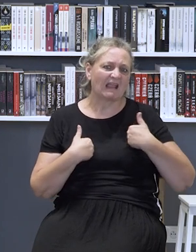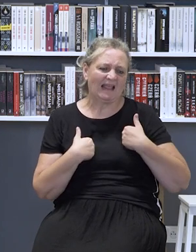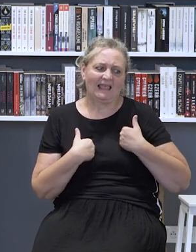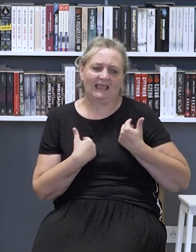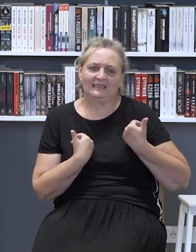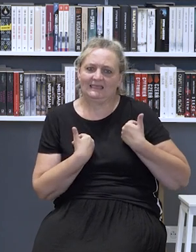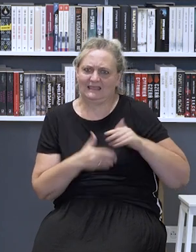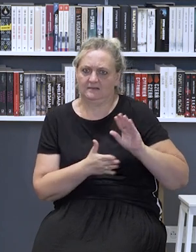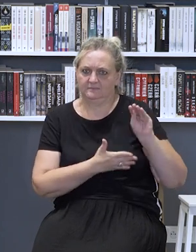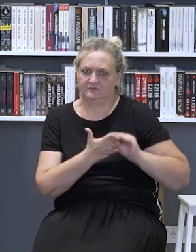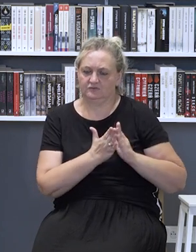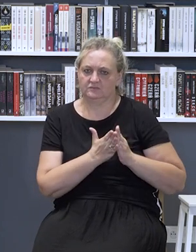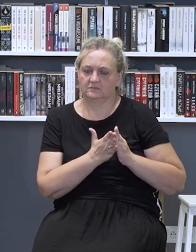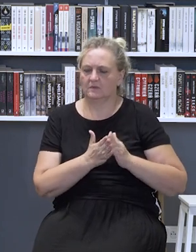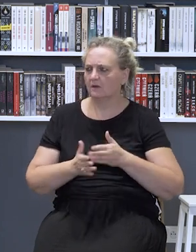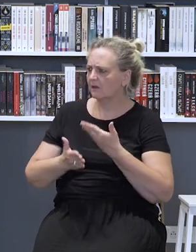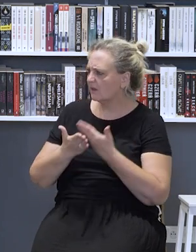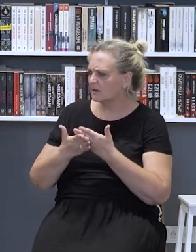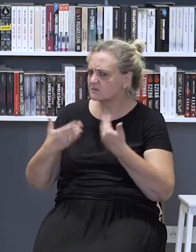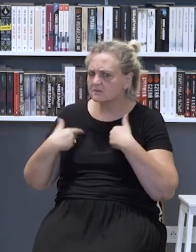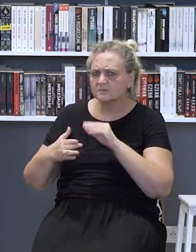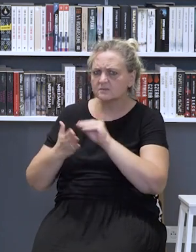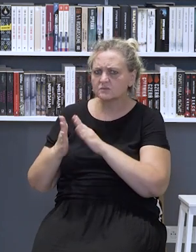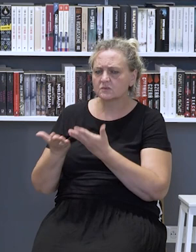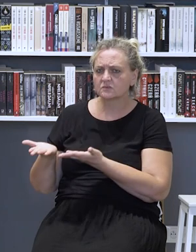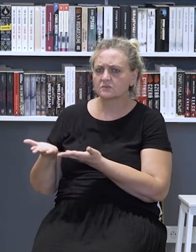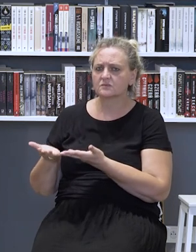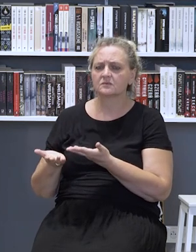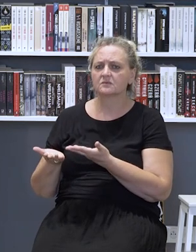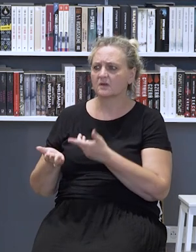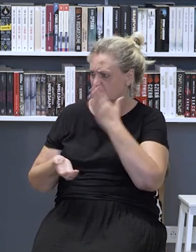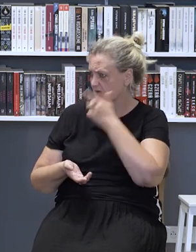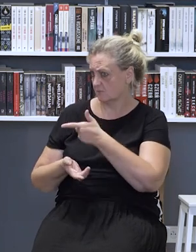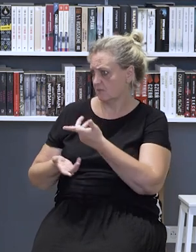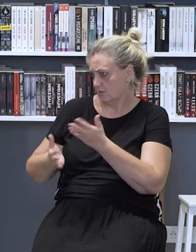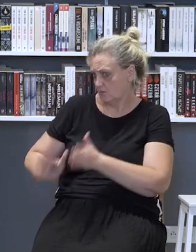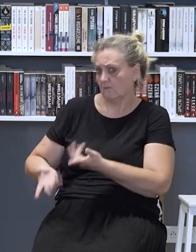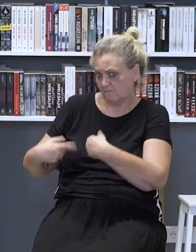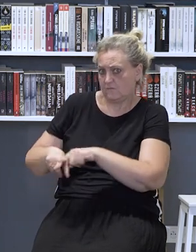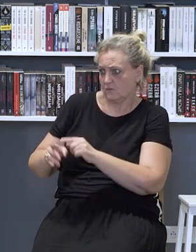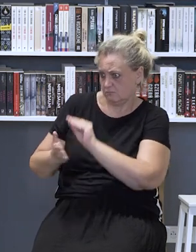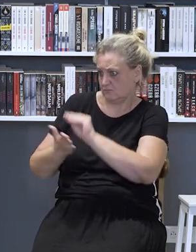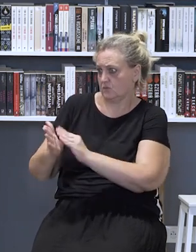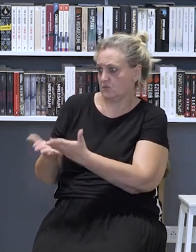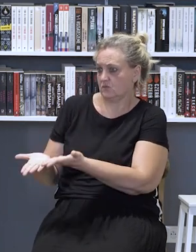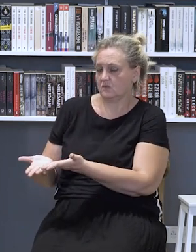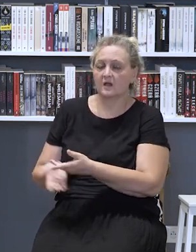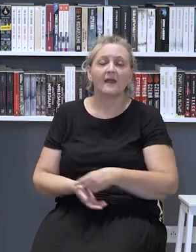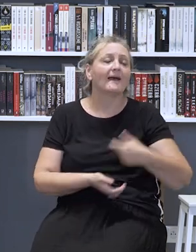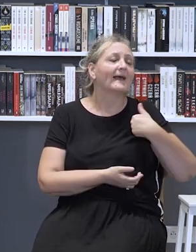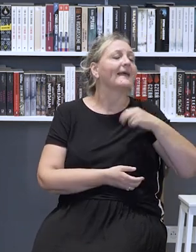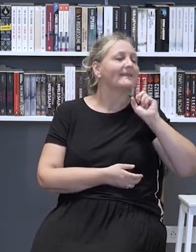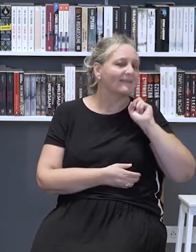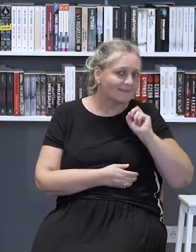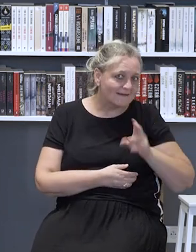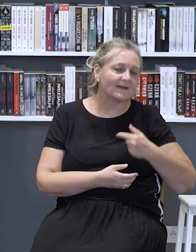pisarką. Ale dlaczego nie chciałaś zostać pisarką? Bo wiesz, zostałaś. Zostałam, ale